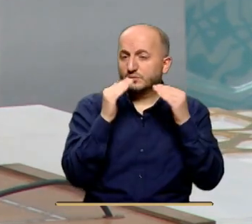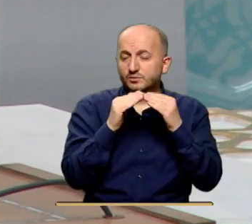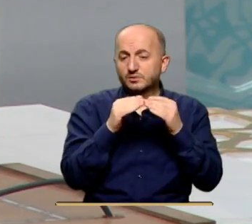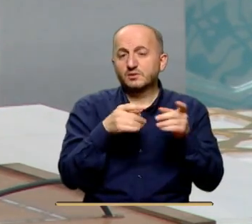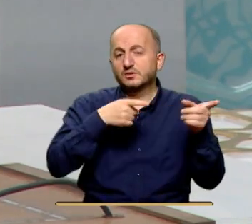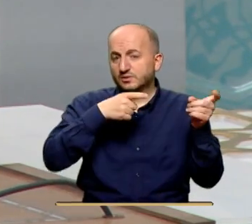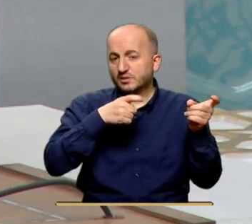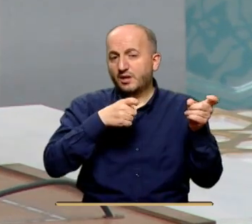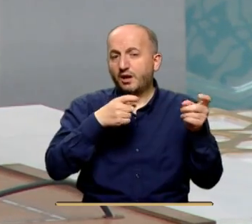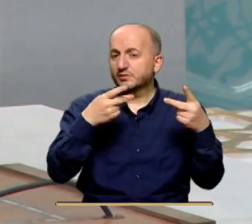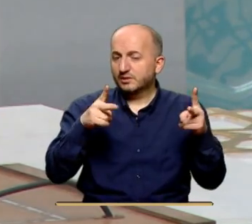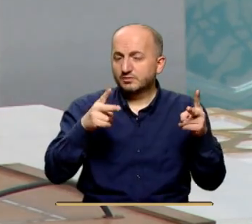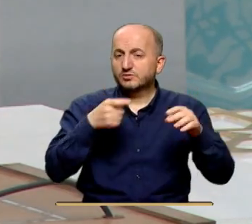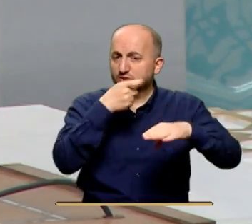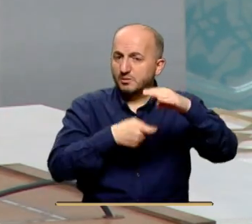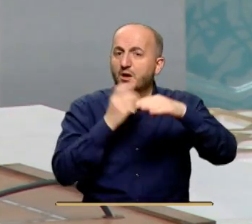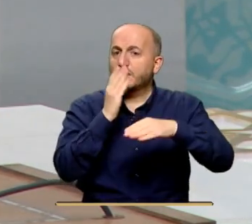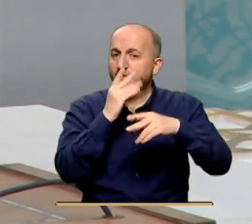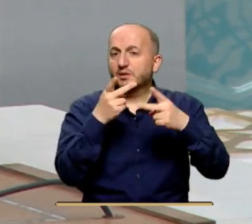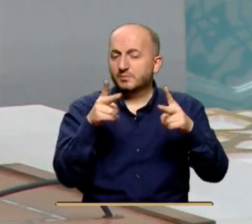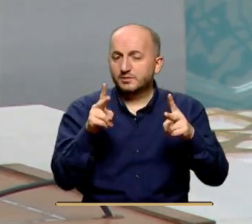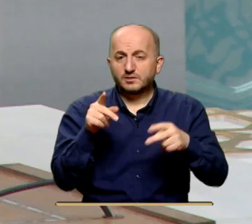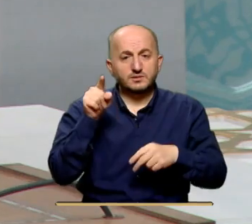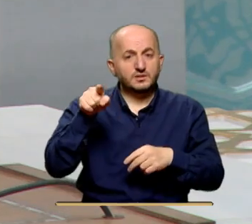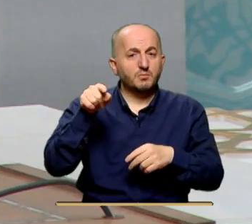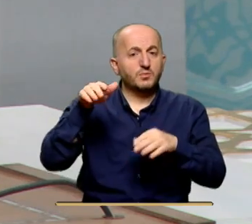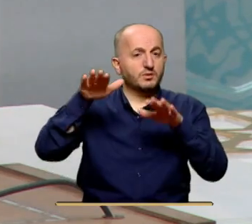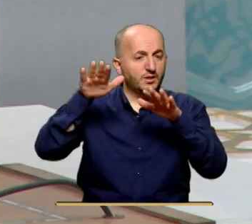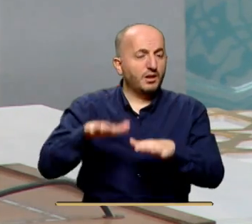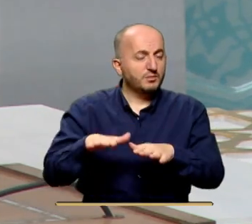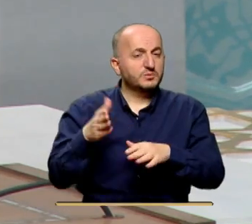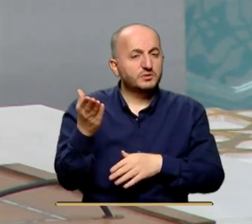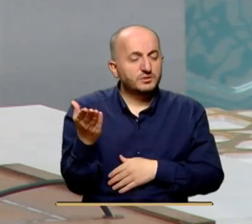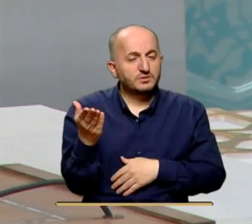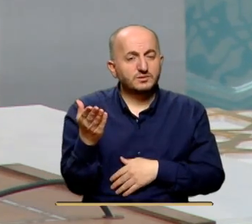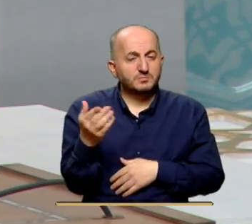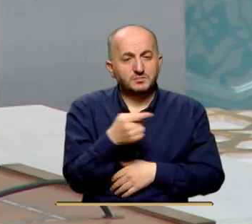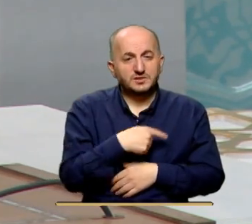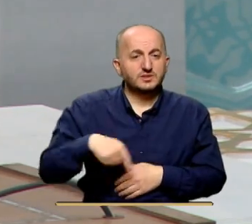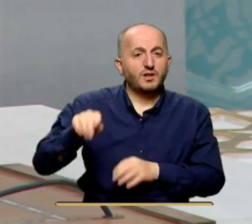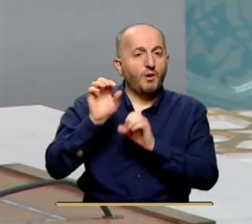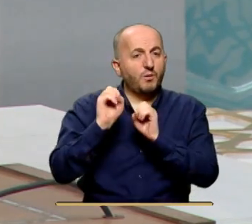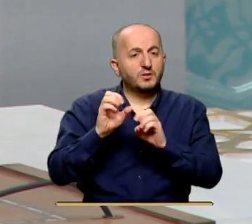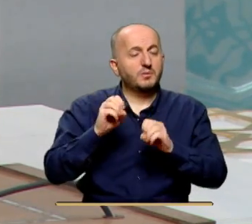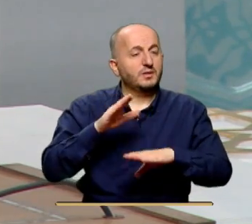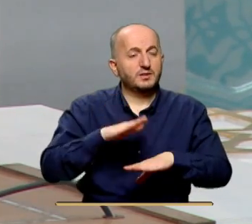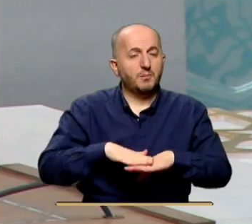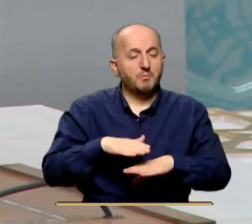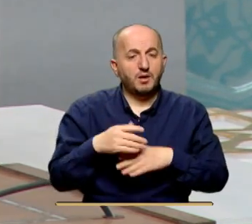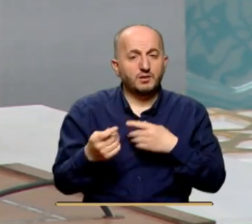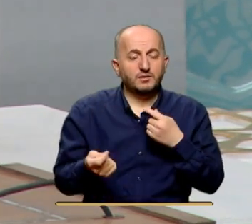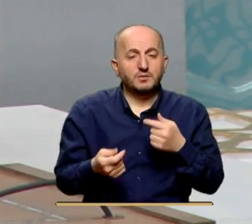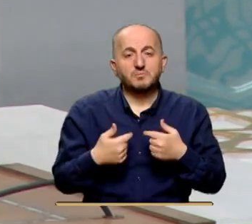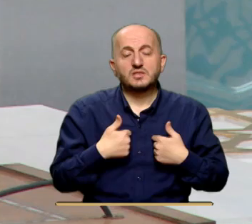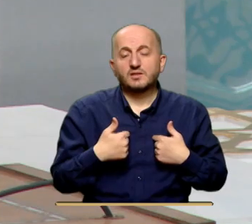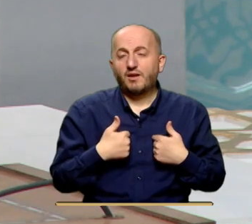silah tutabilirsin, cepheye gidebilirsin. Sen burada gelmiş, bize öğretmenlik yapmaya,